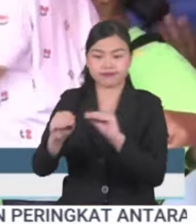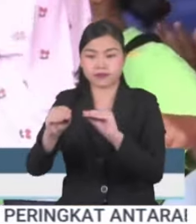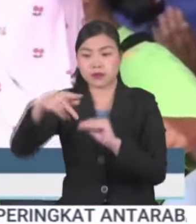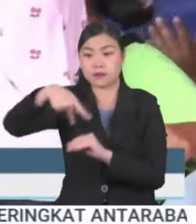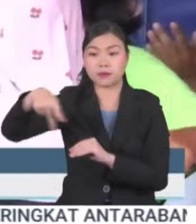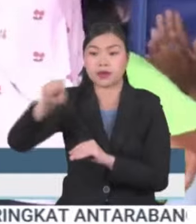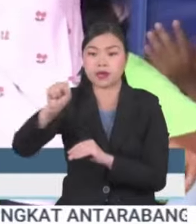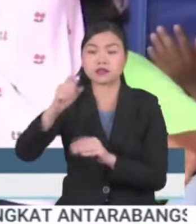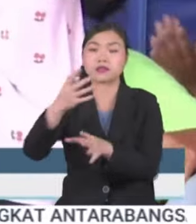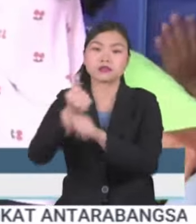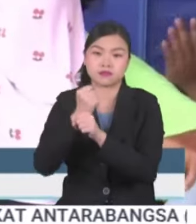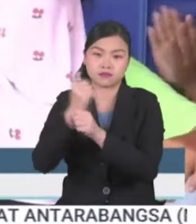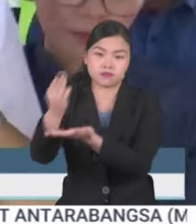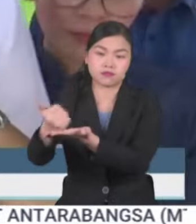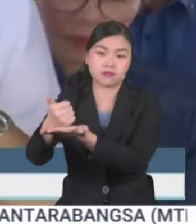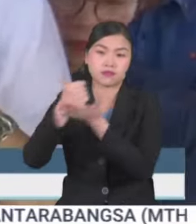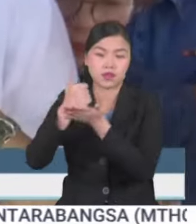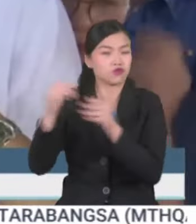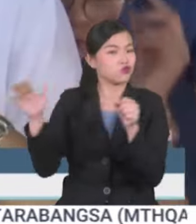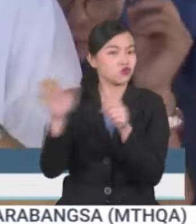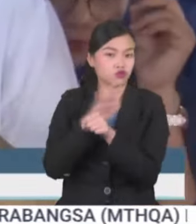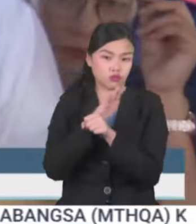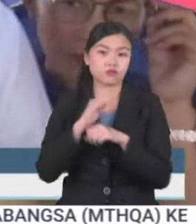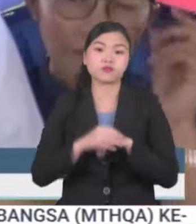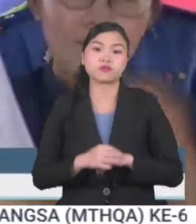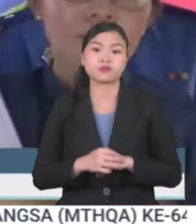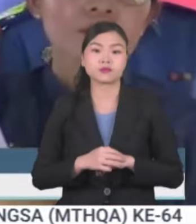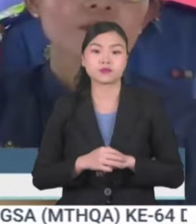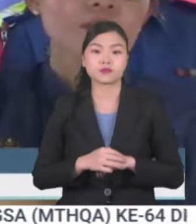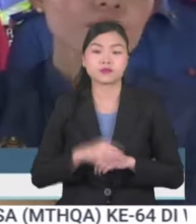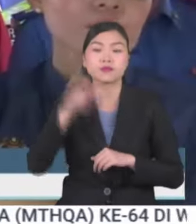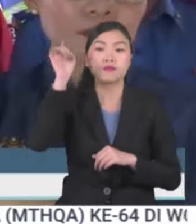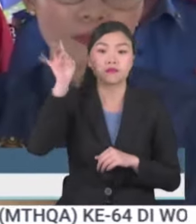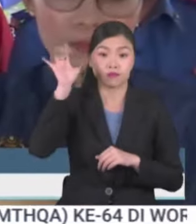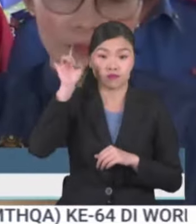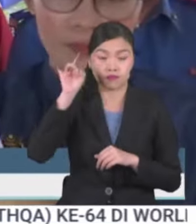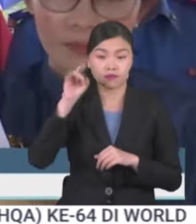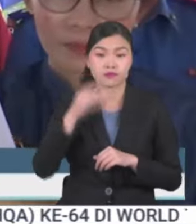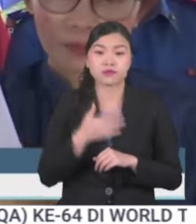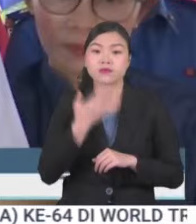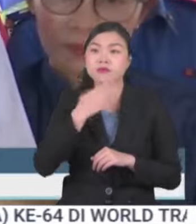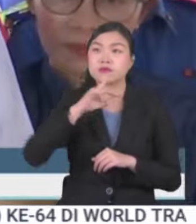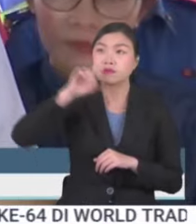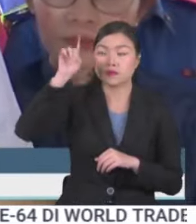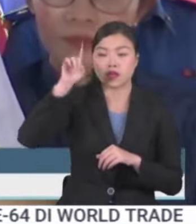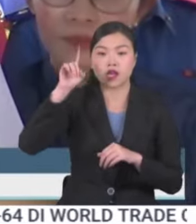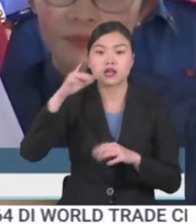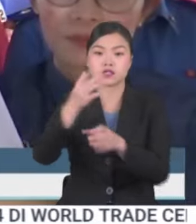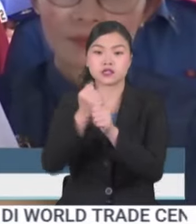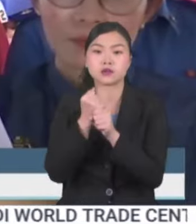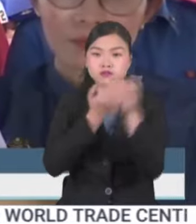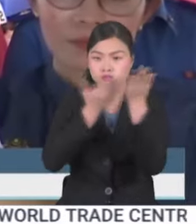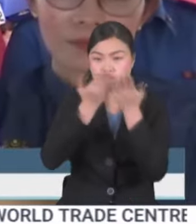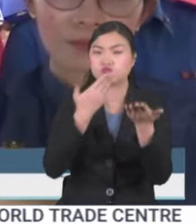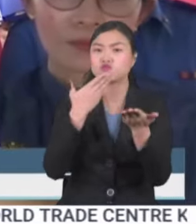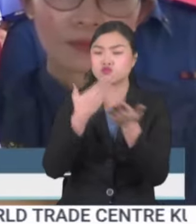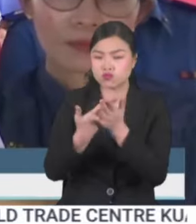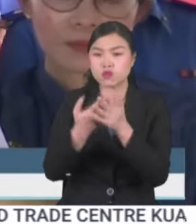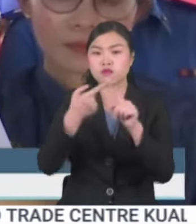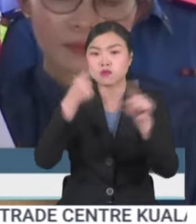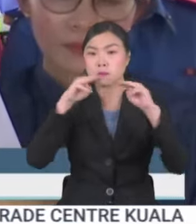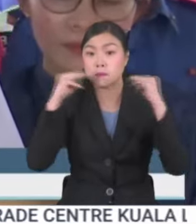ini menerima bantuan secukupnya Alhamdulillah di pusat ini kita mendapat bantuan yang sangat baik daripada anggota masyarakat